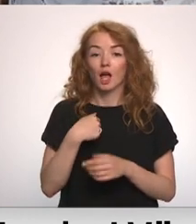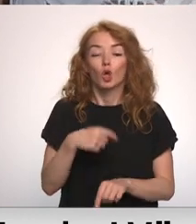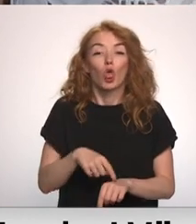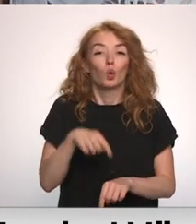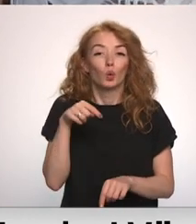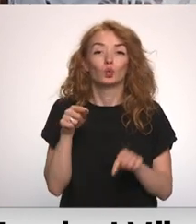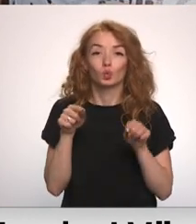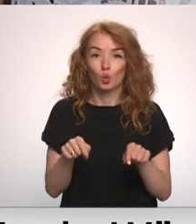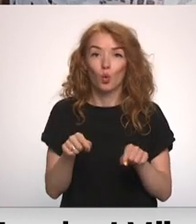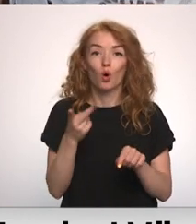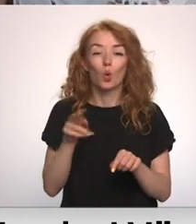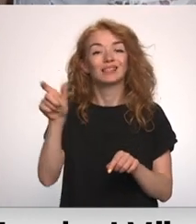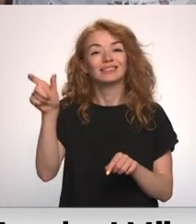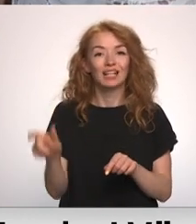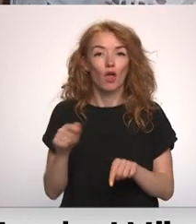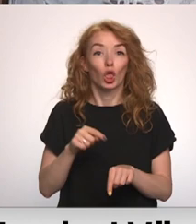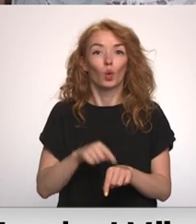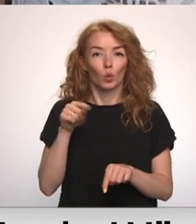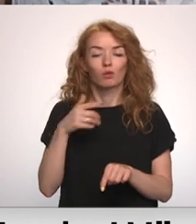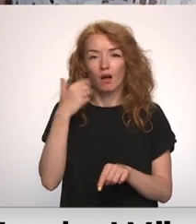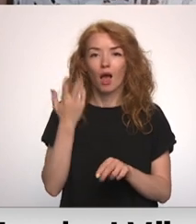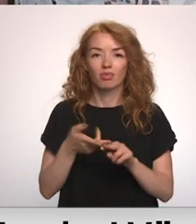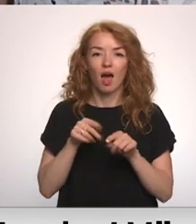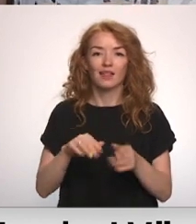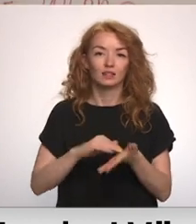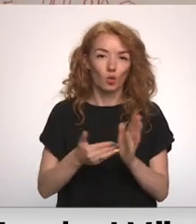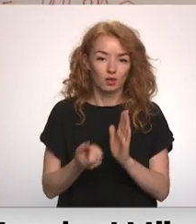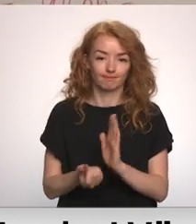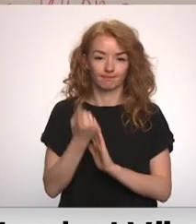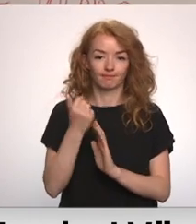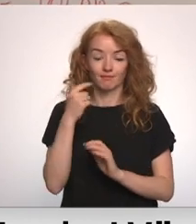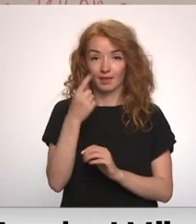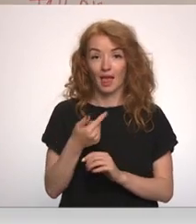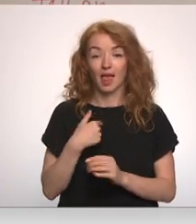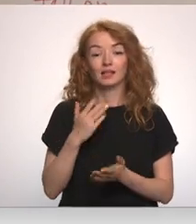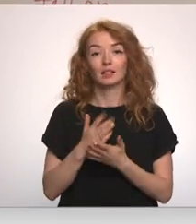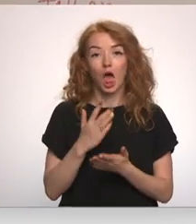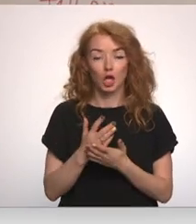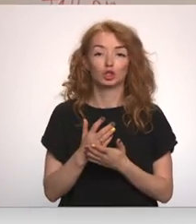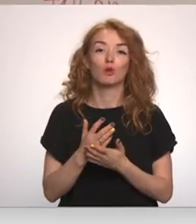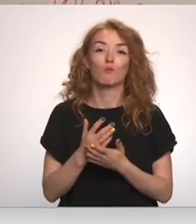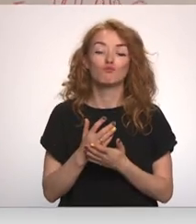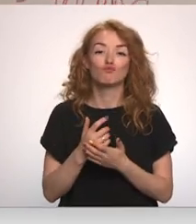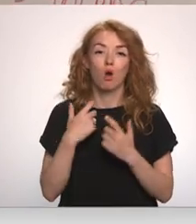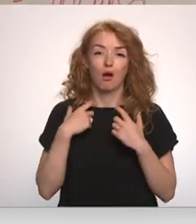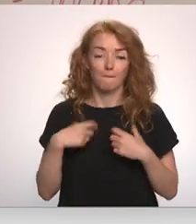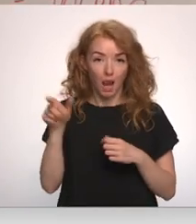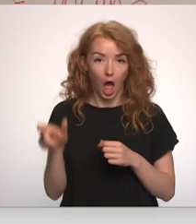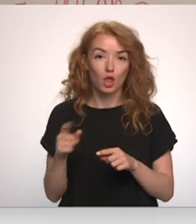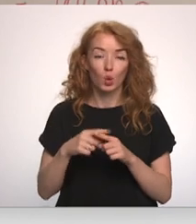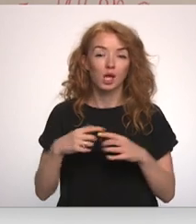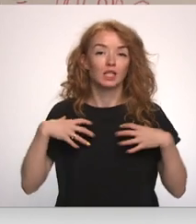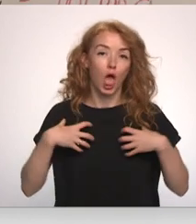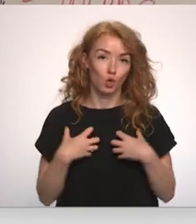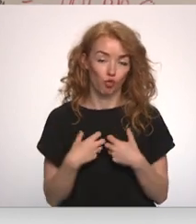jūtu to, ko cilvēki jūt, kad šāda situācija rodas. Es esmu kapelāne un arī sērošanas speciālisti,